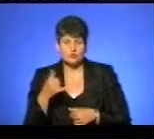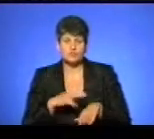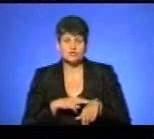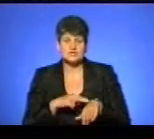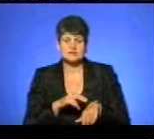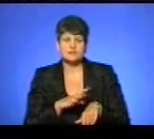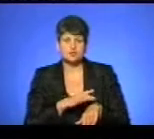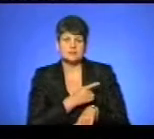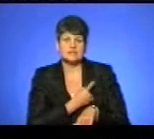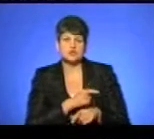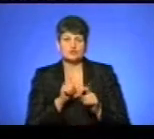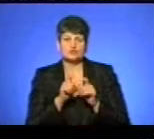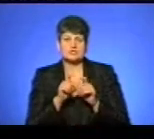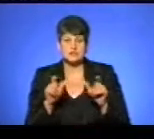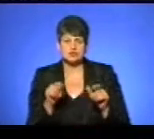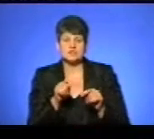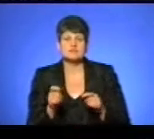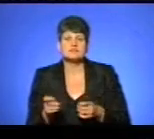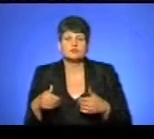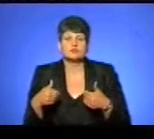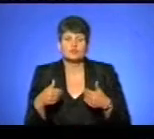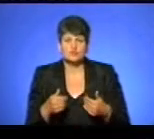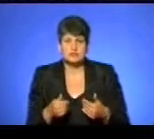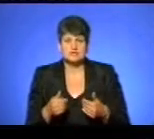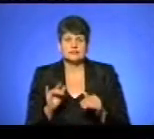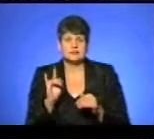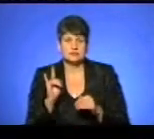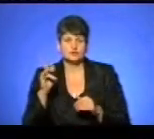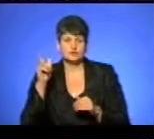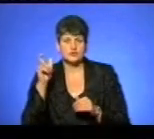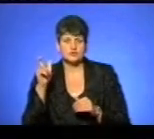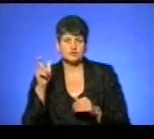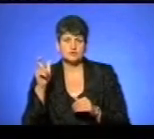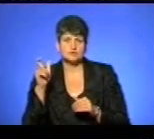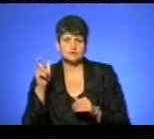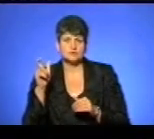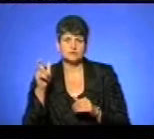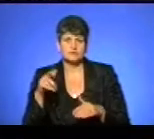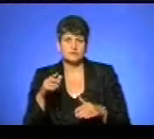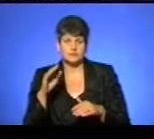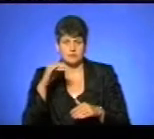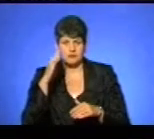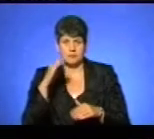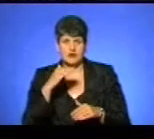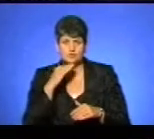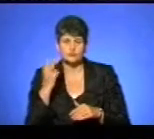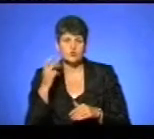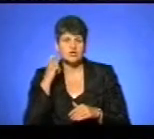медичного закладу про те, що до них звернувся в Чортківську районну лікарню, звернувся батько з дворічним